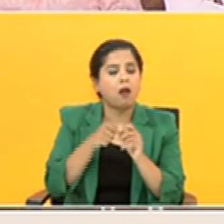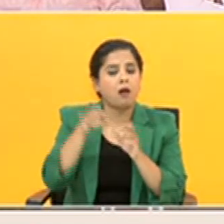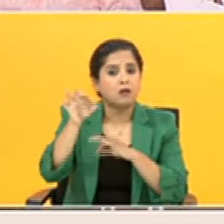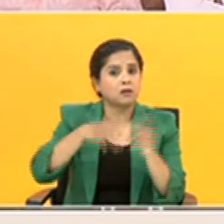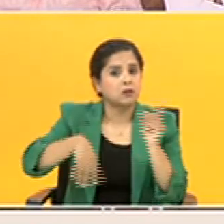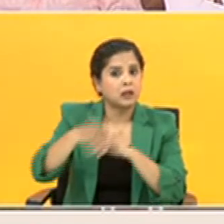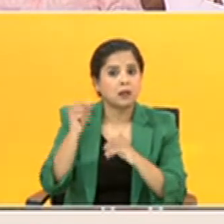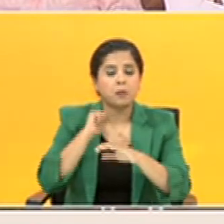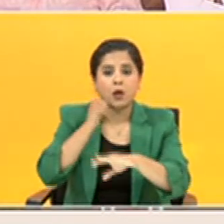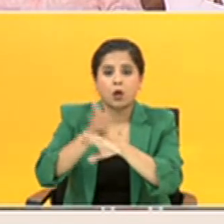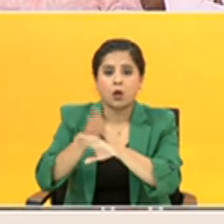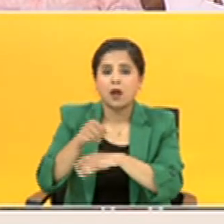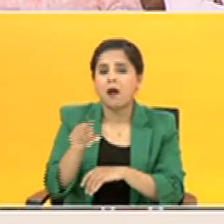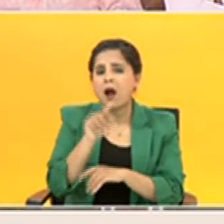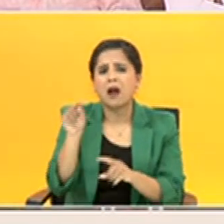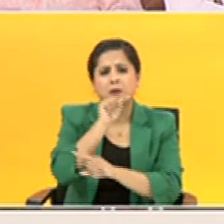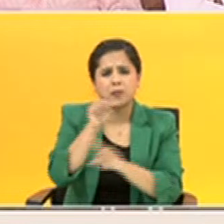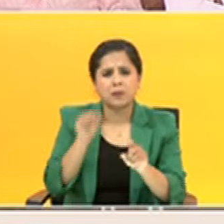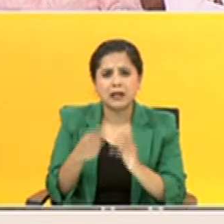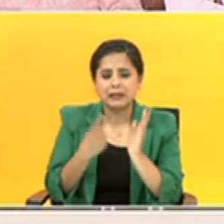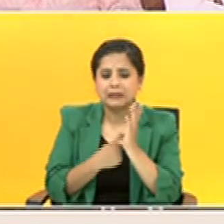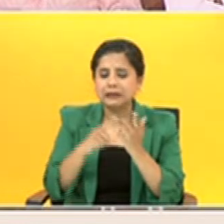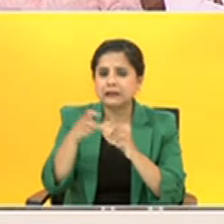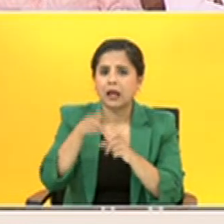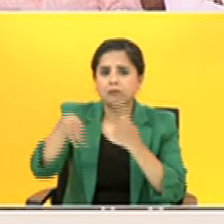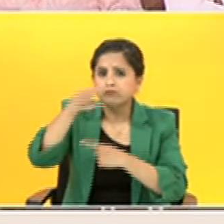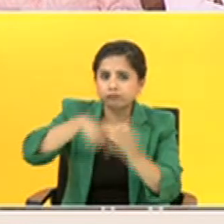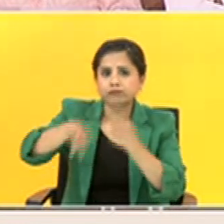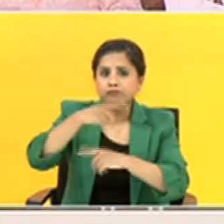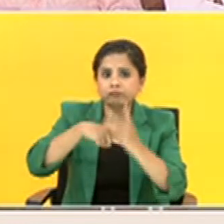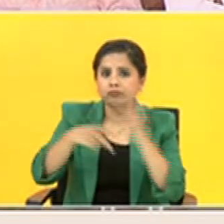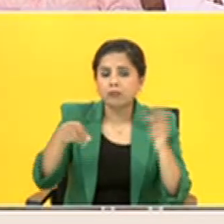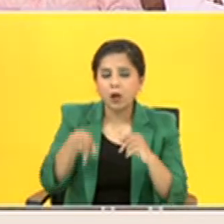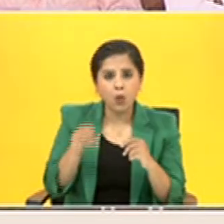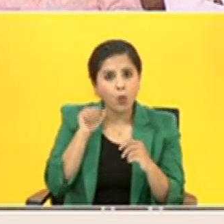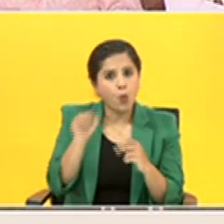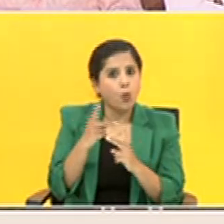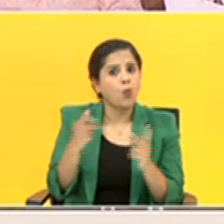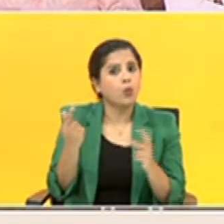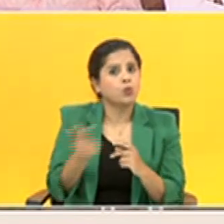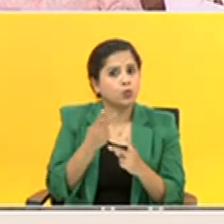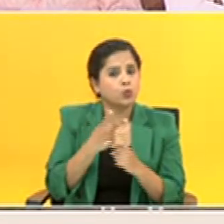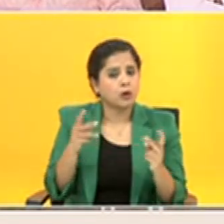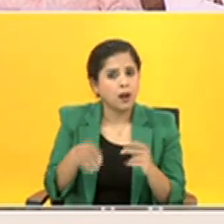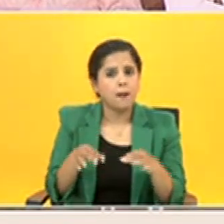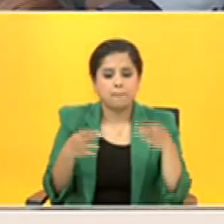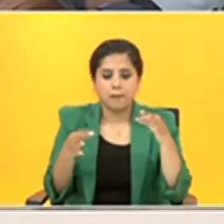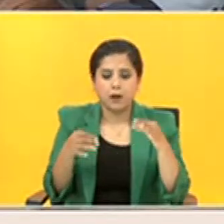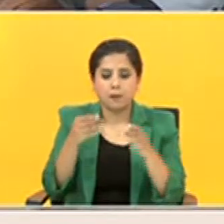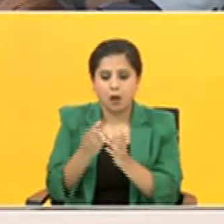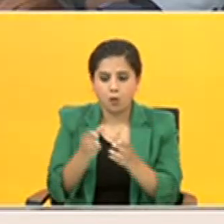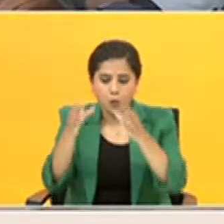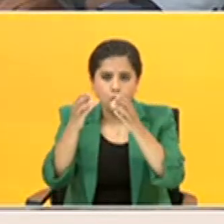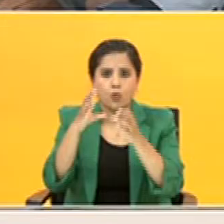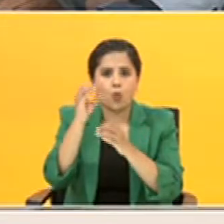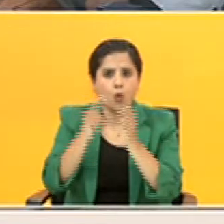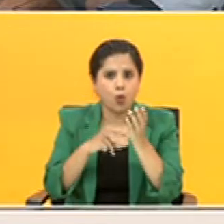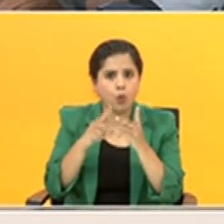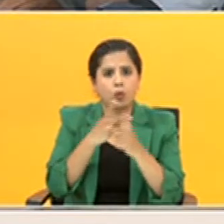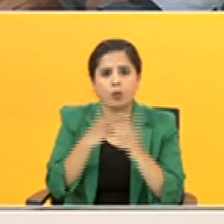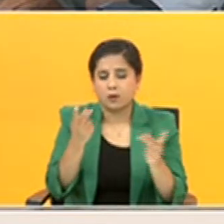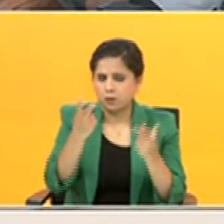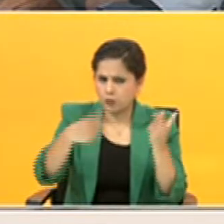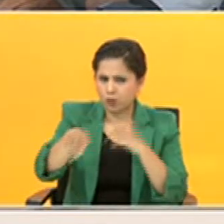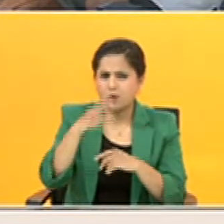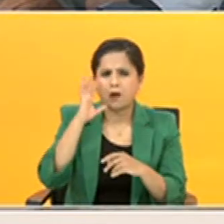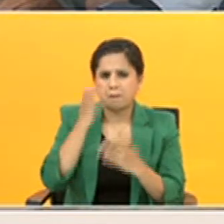स्टार्टअप 100% रिसाइकल्ड मटेरियल से पैकेजिंग रोल और पेपर कोर बना रहे हैं। आप ये भी